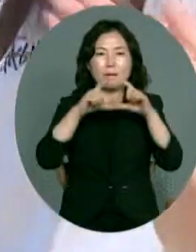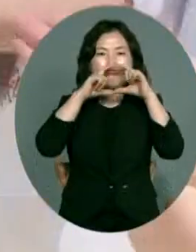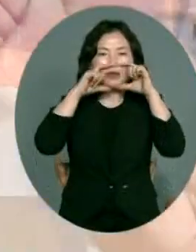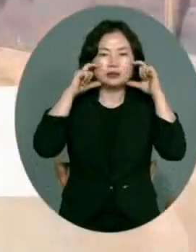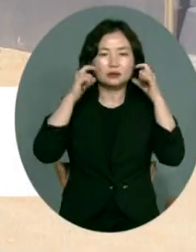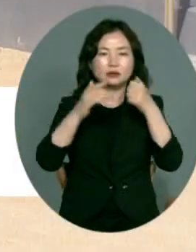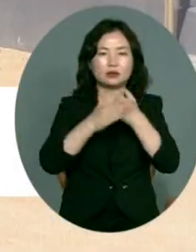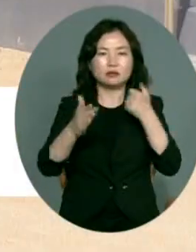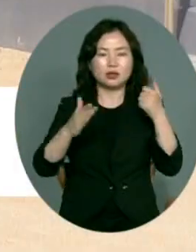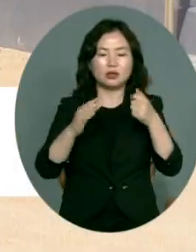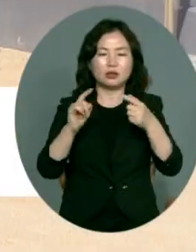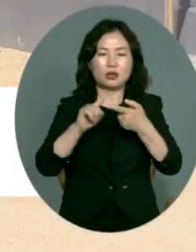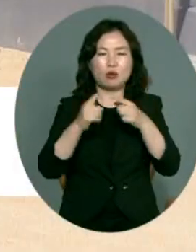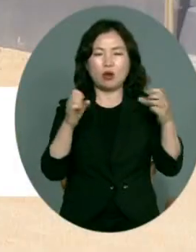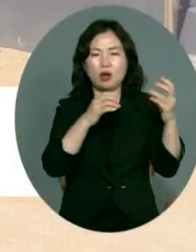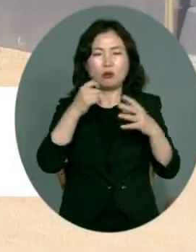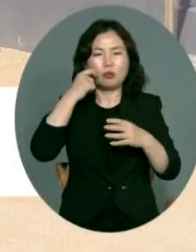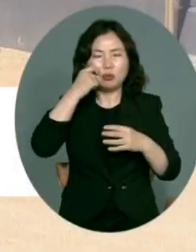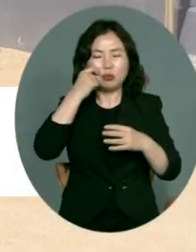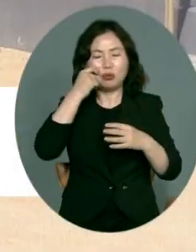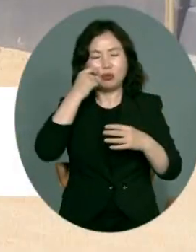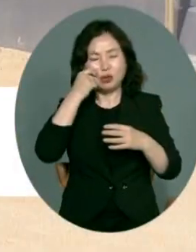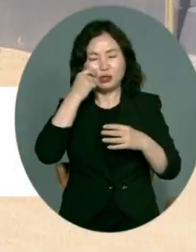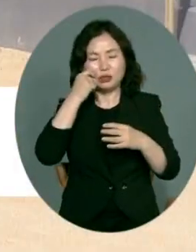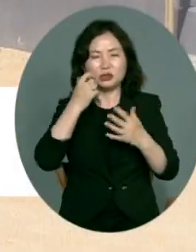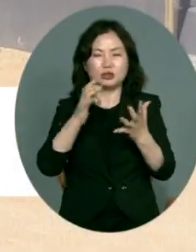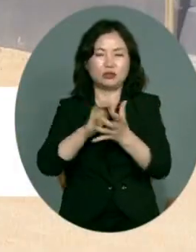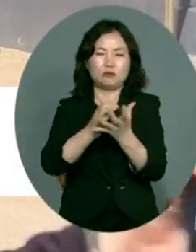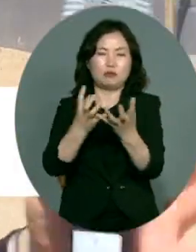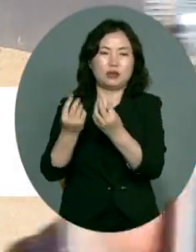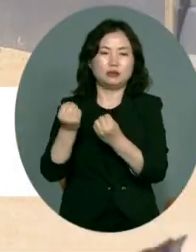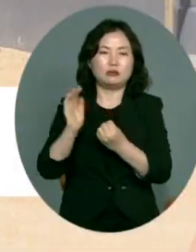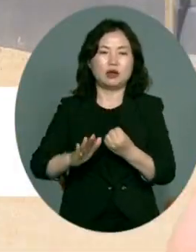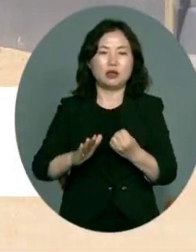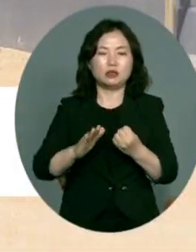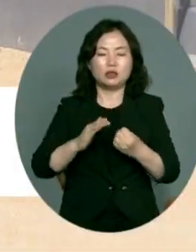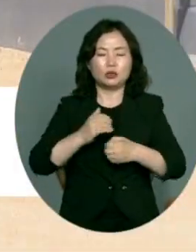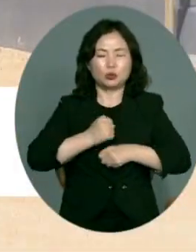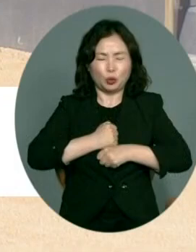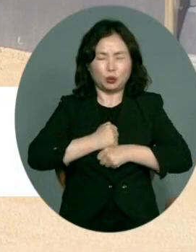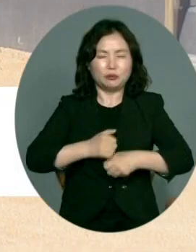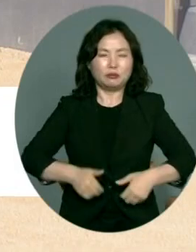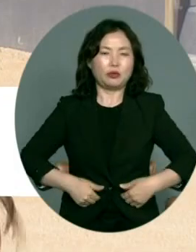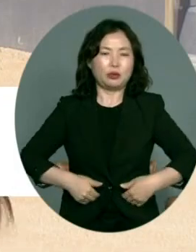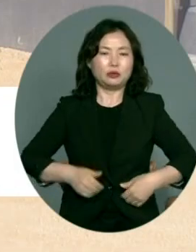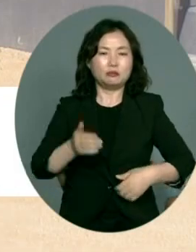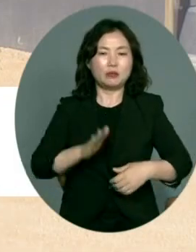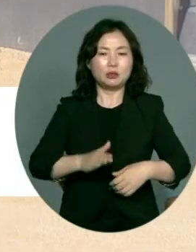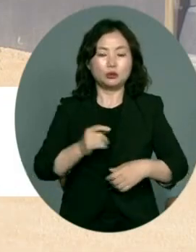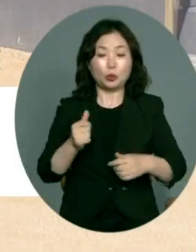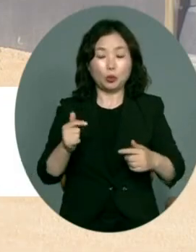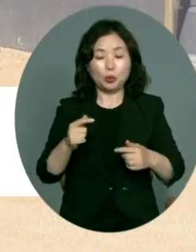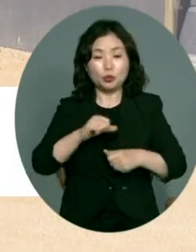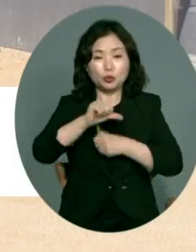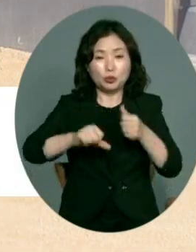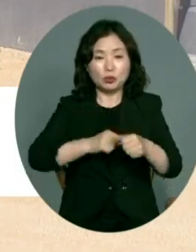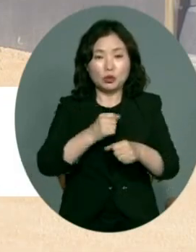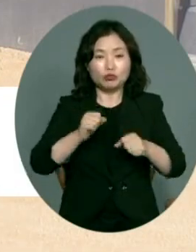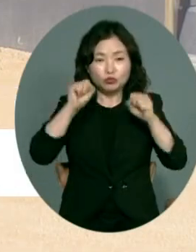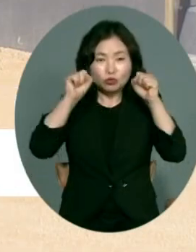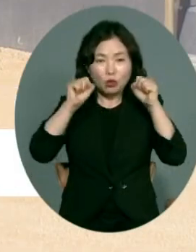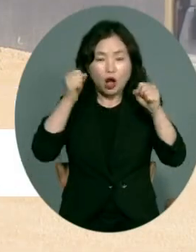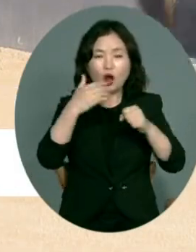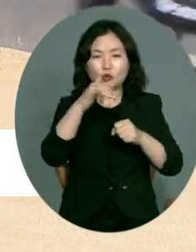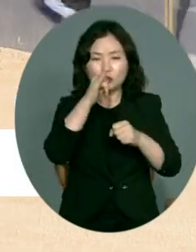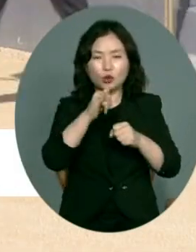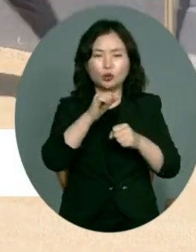소통 단절 그러므로 속살은 친구들이 많았는데 물론 아직도 제약을 많지만 그 쪽 우미가 와 이렇게 추징할 수 있어서 조금